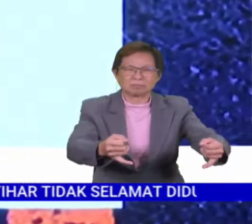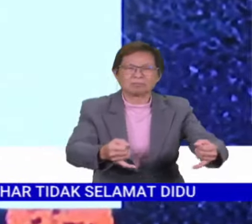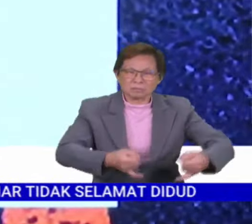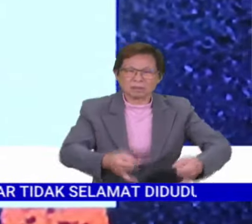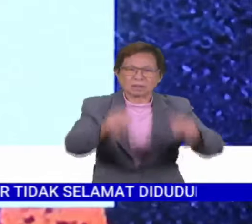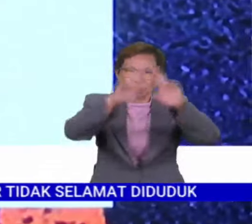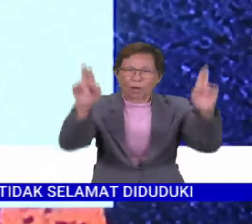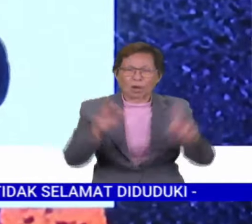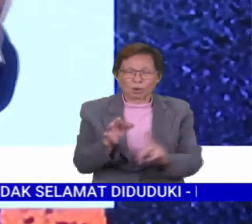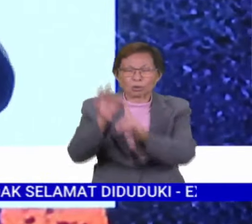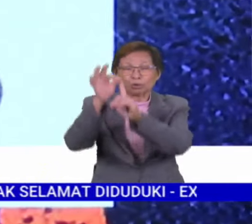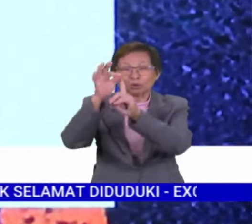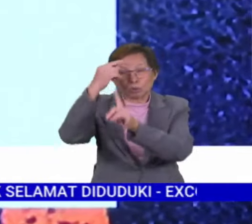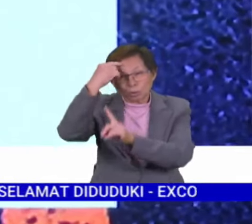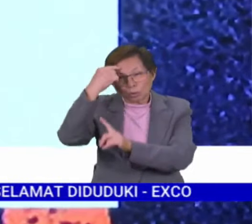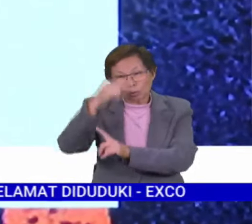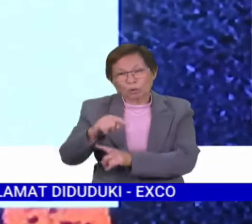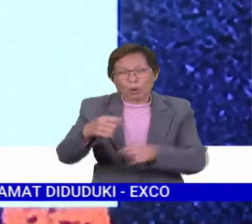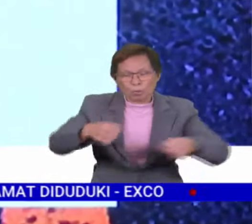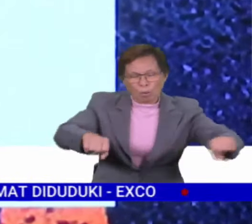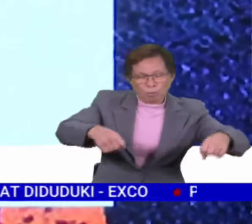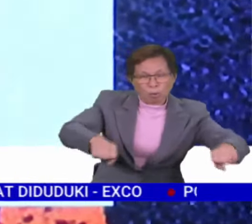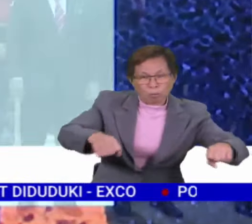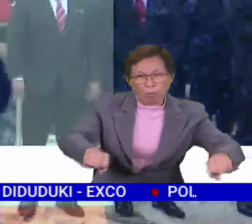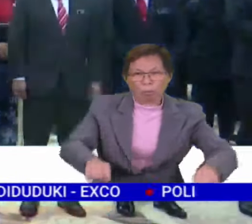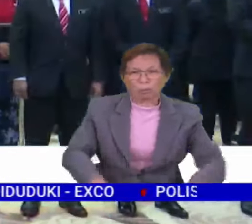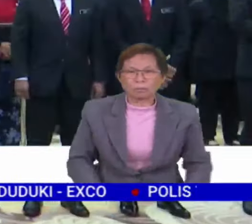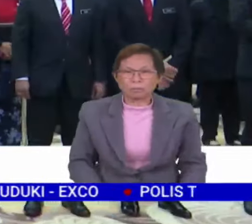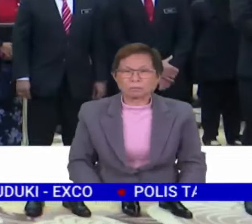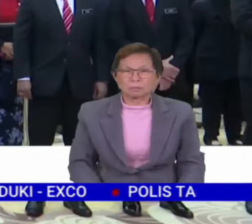khususnya untuk penunggang motosikal.